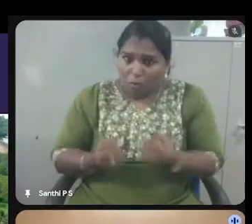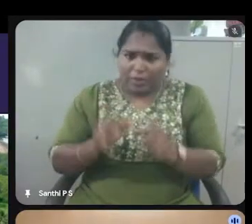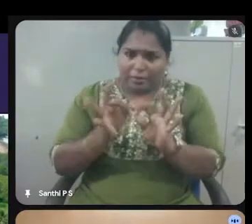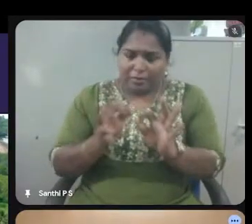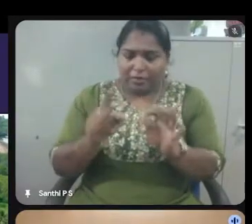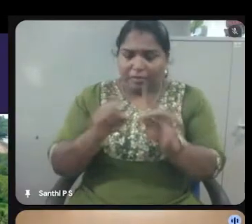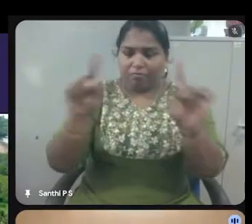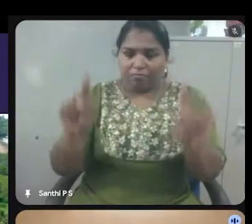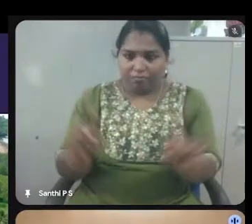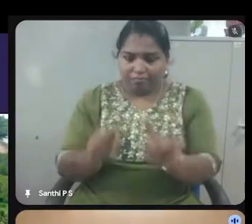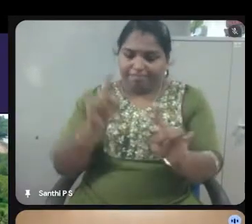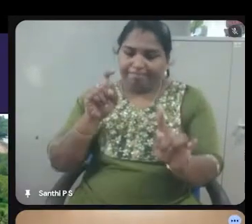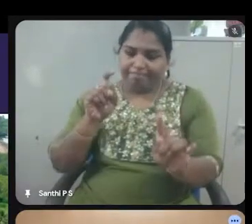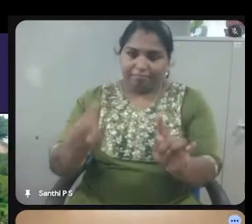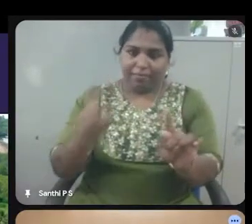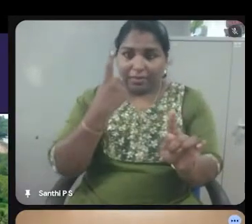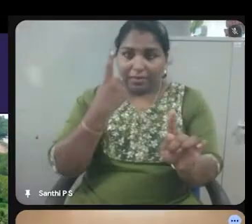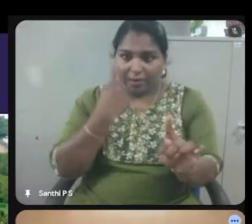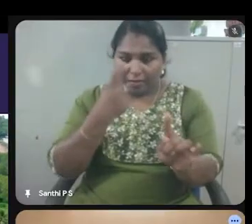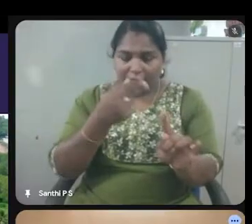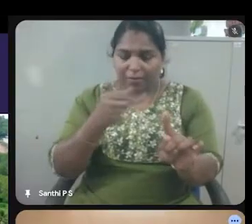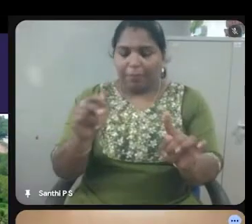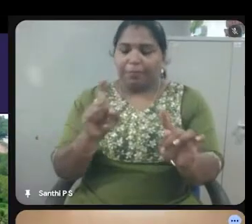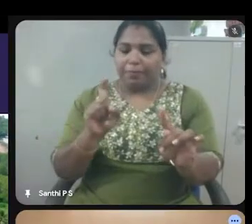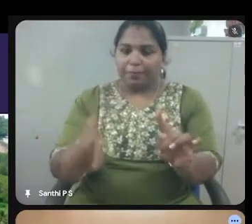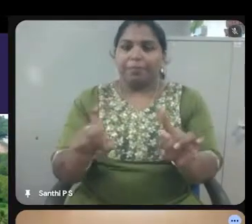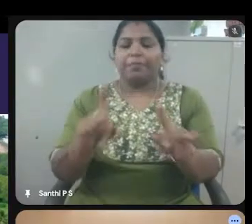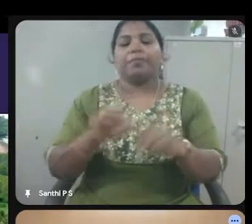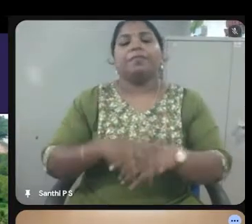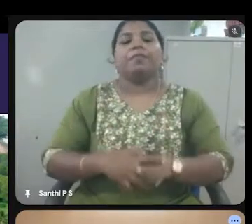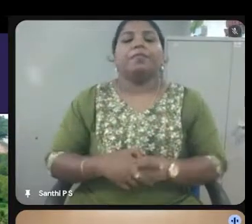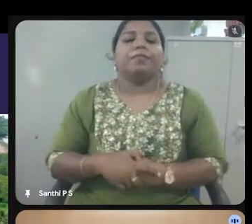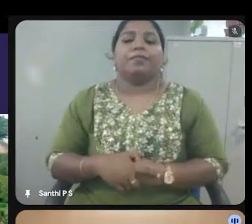എന്ന പേര് പിൻ ചെയ്യേണ്ടതാണ്.